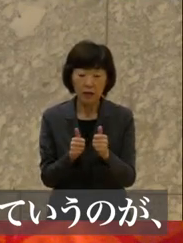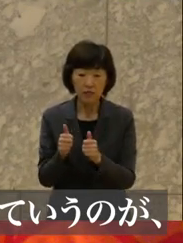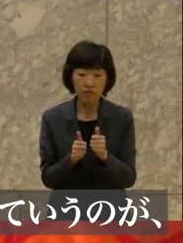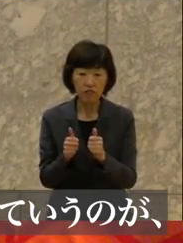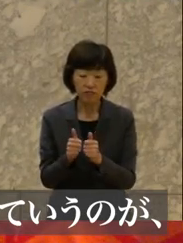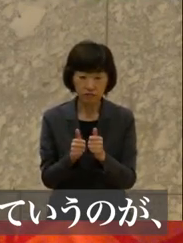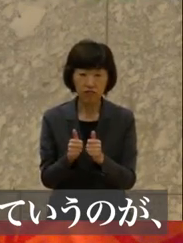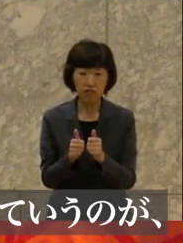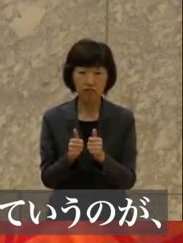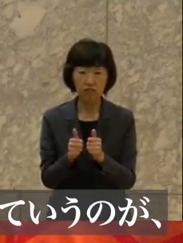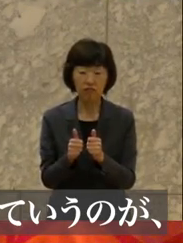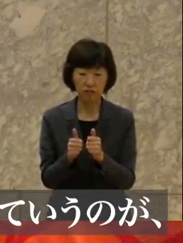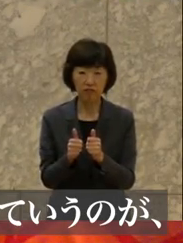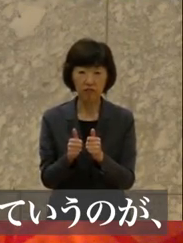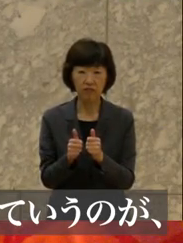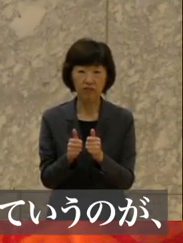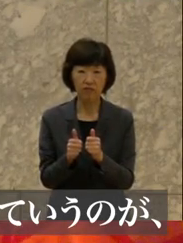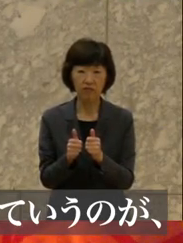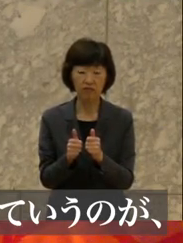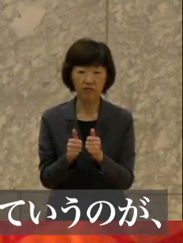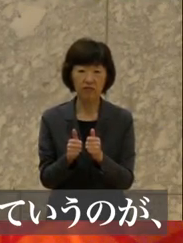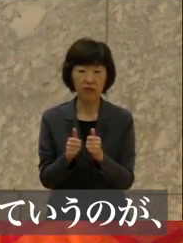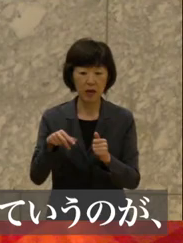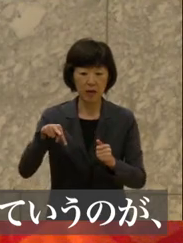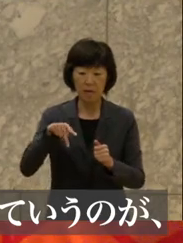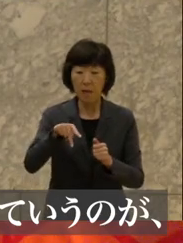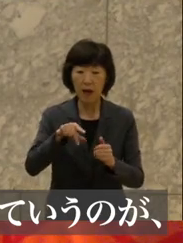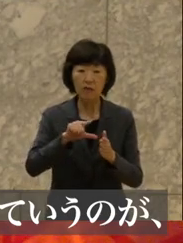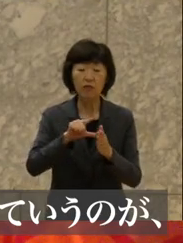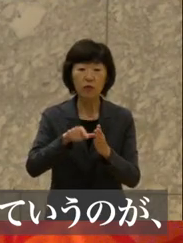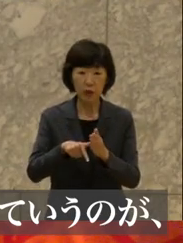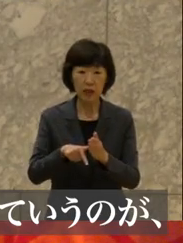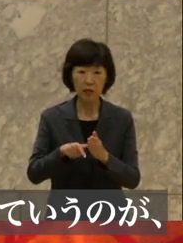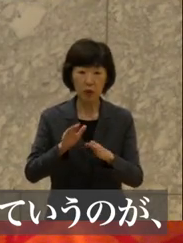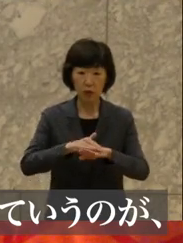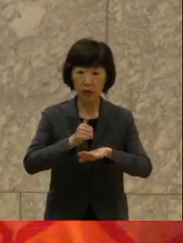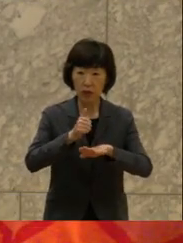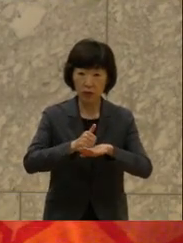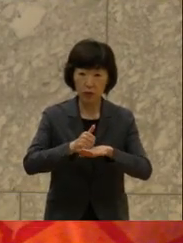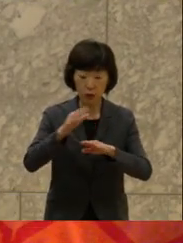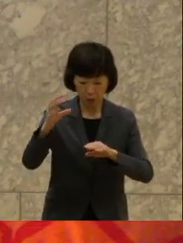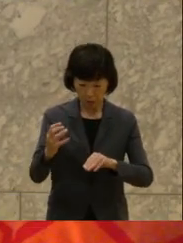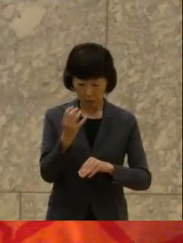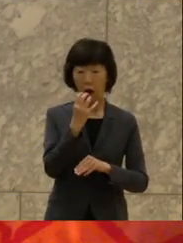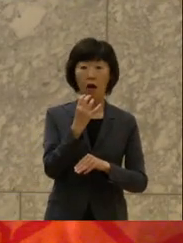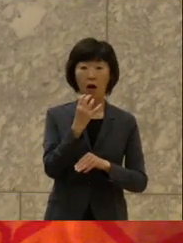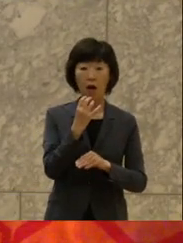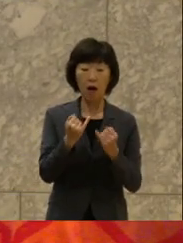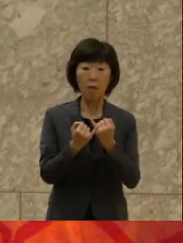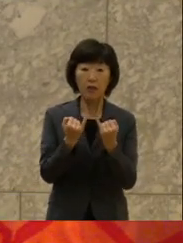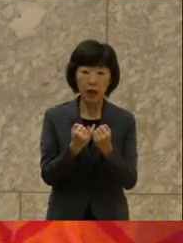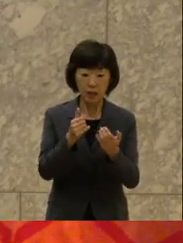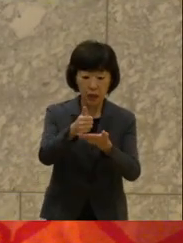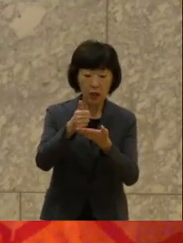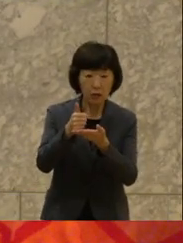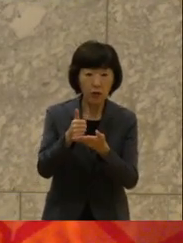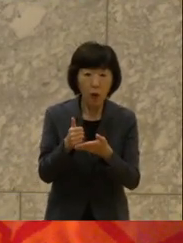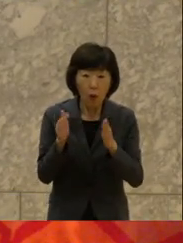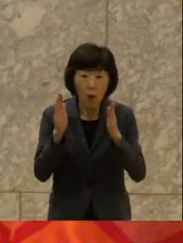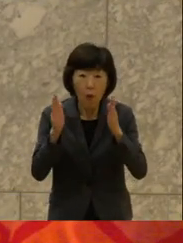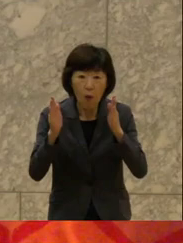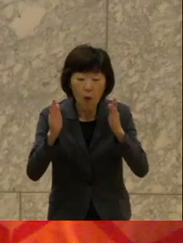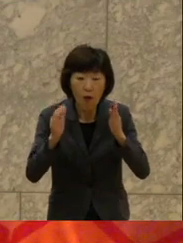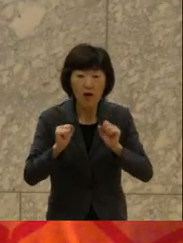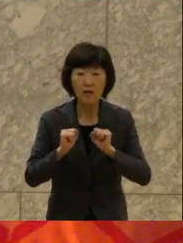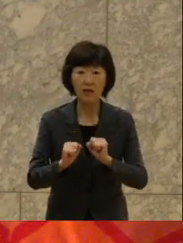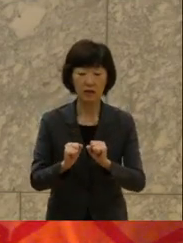その選手にもう乗り移ったかのようにもう熱狂して見てるっていうのがそのやっぱり選手自身